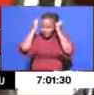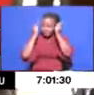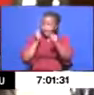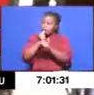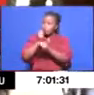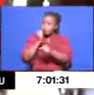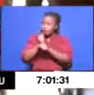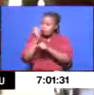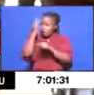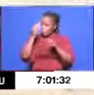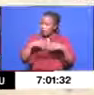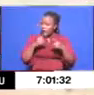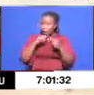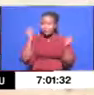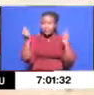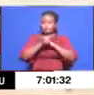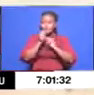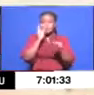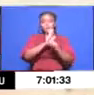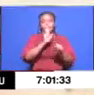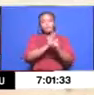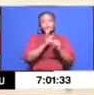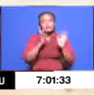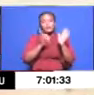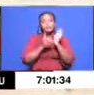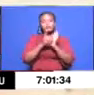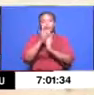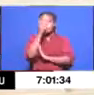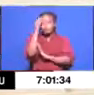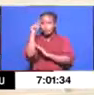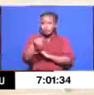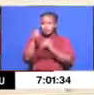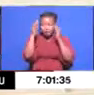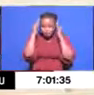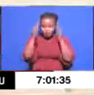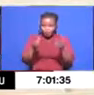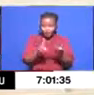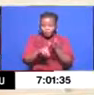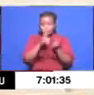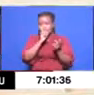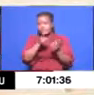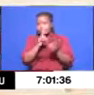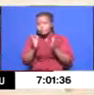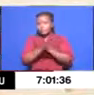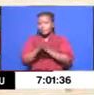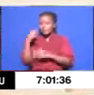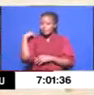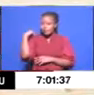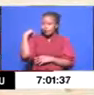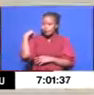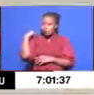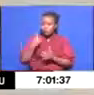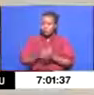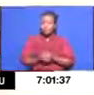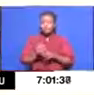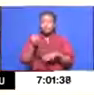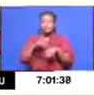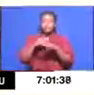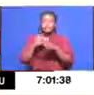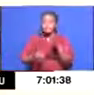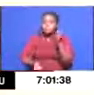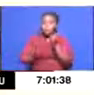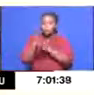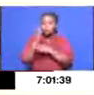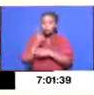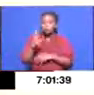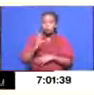kubwa kwa maendeleo kutokana na ukakamavu, nidhamu na kujitolea. Akizungumza wakati wa uzinduzi wa uwanja wa michezo wa Ulinzi